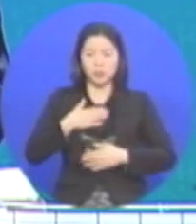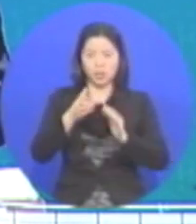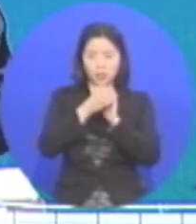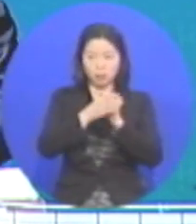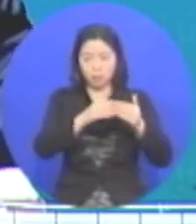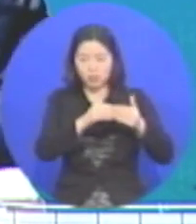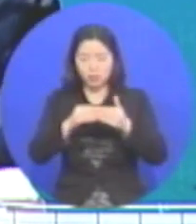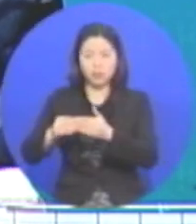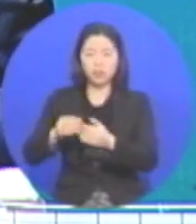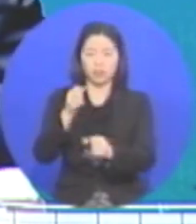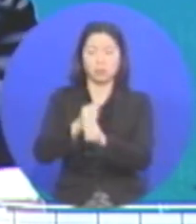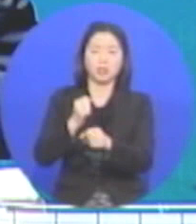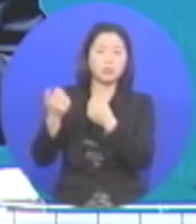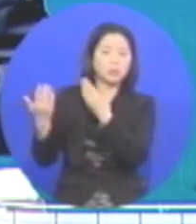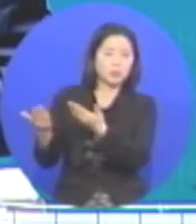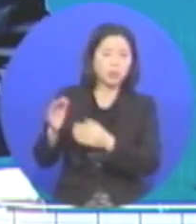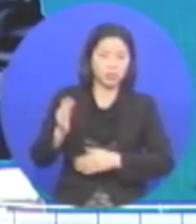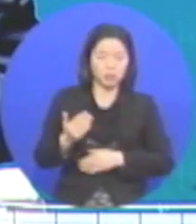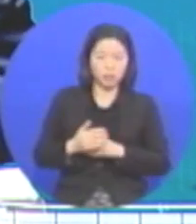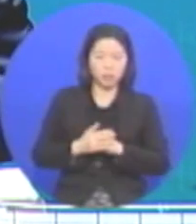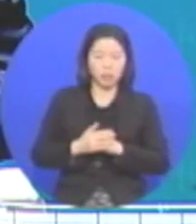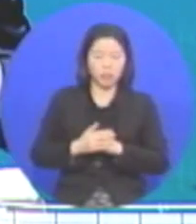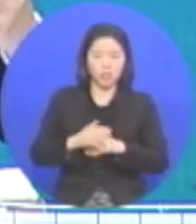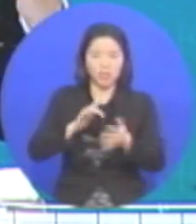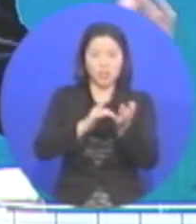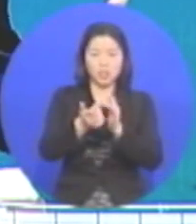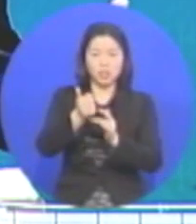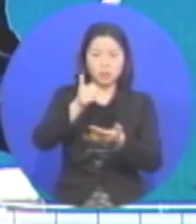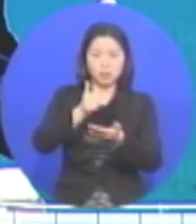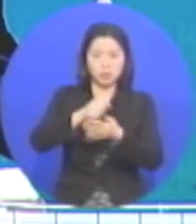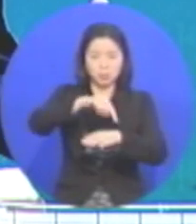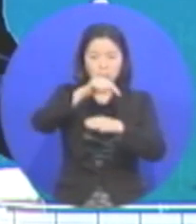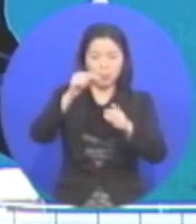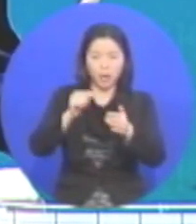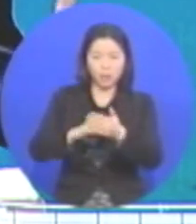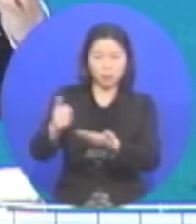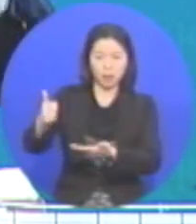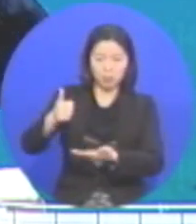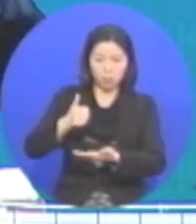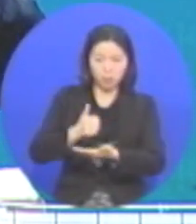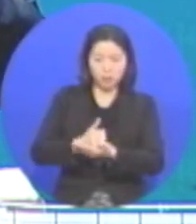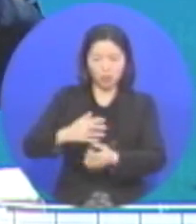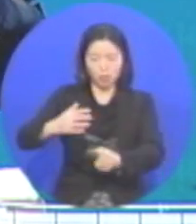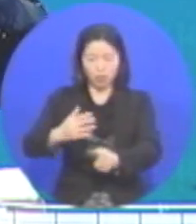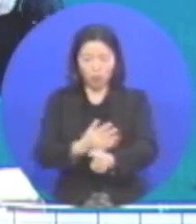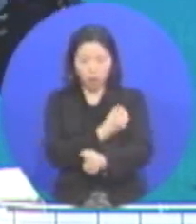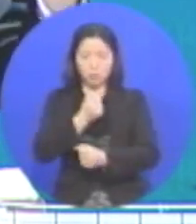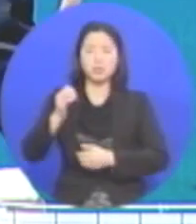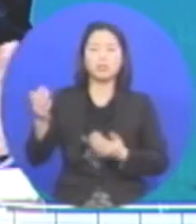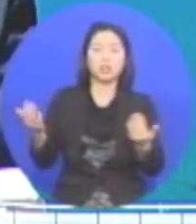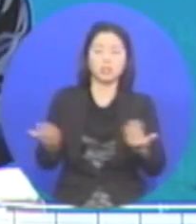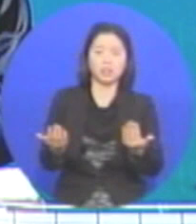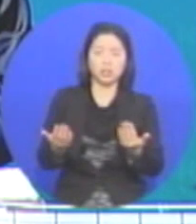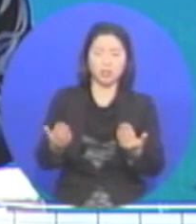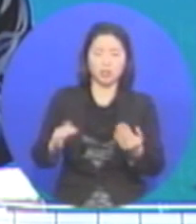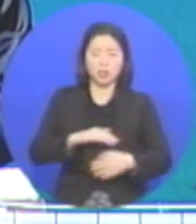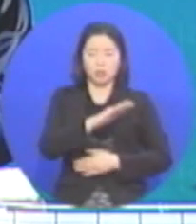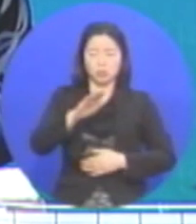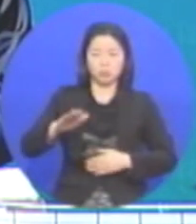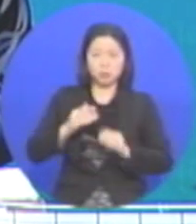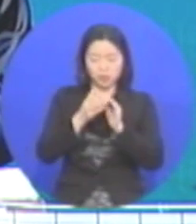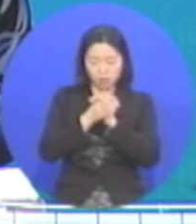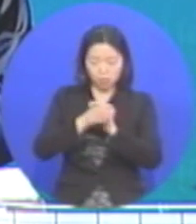것 예수님 마음에 모으시는 것은 이걸 엄청난 이래요 우리 기도의 완전히 혁명이라는